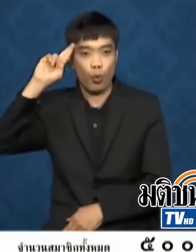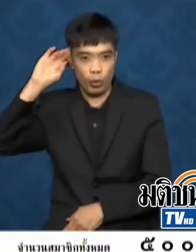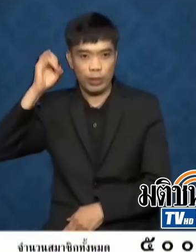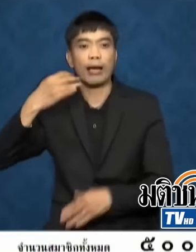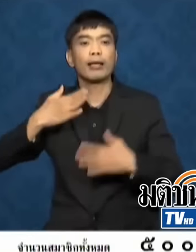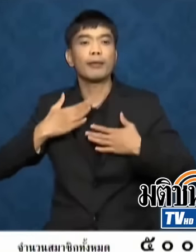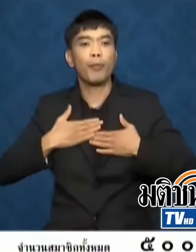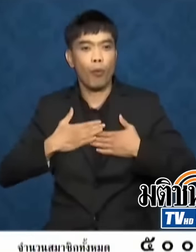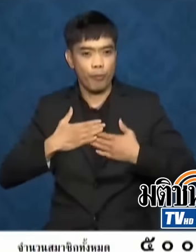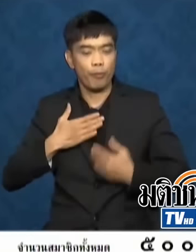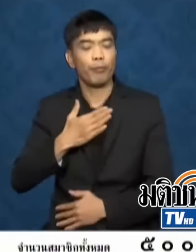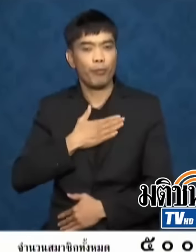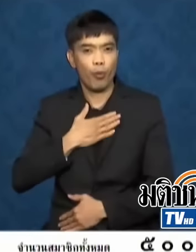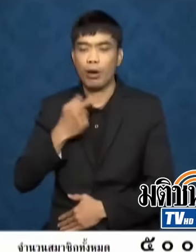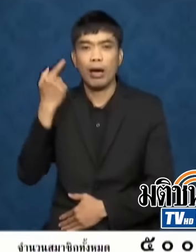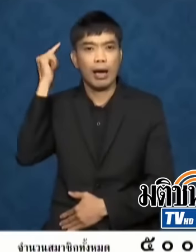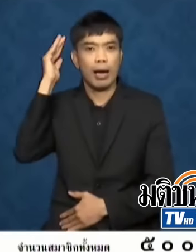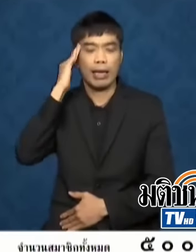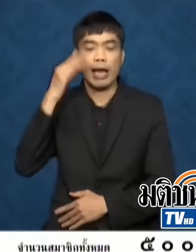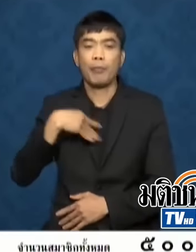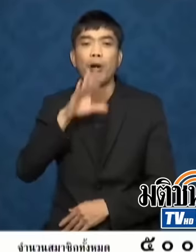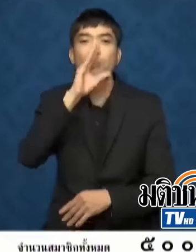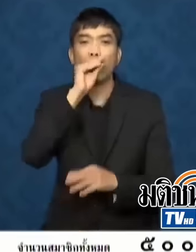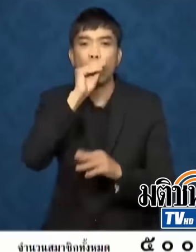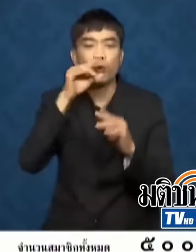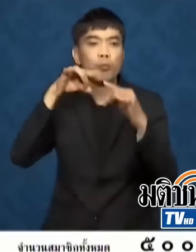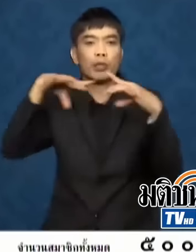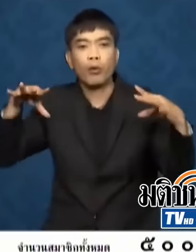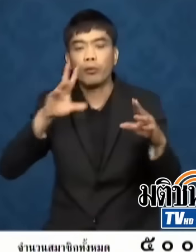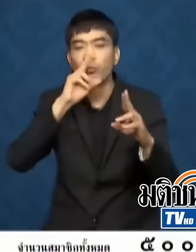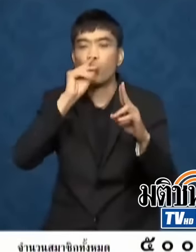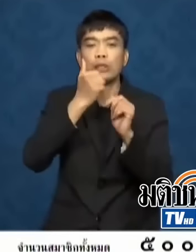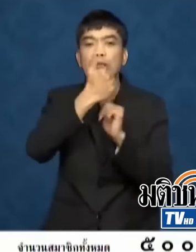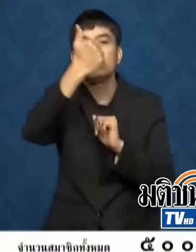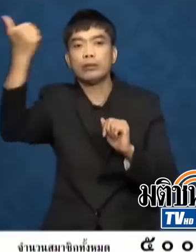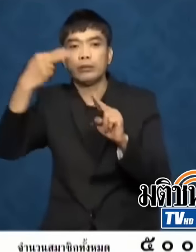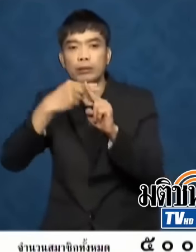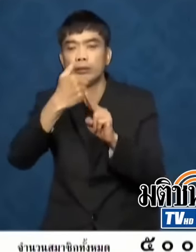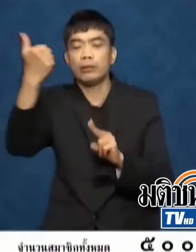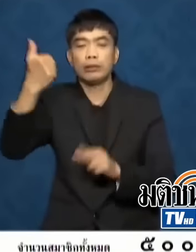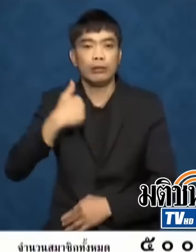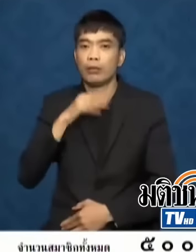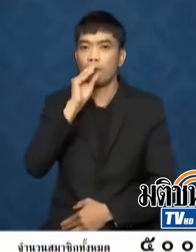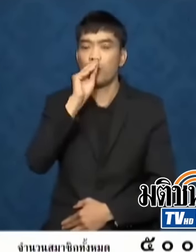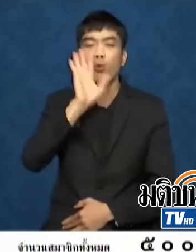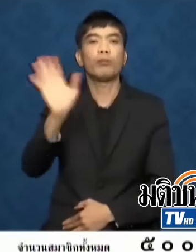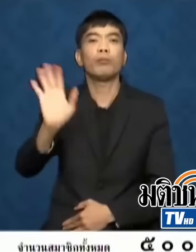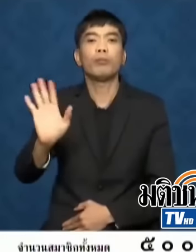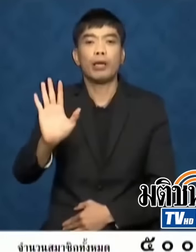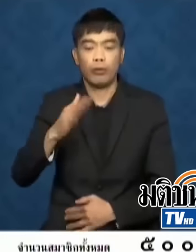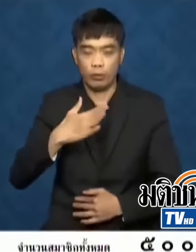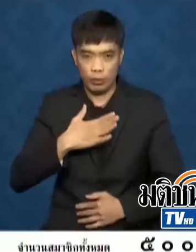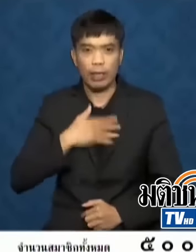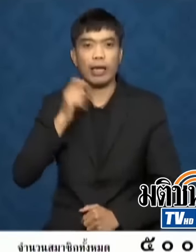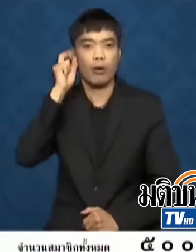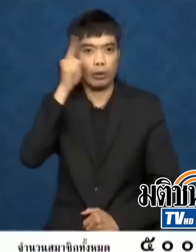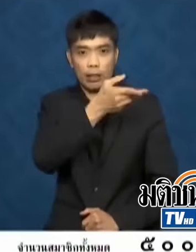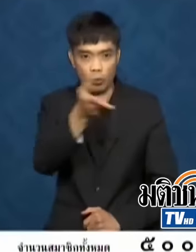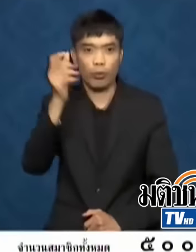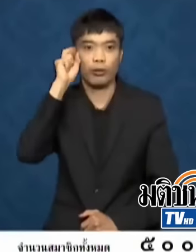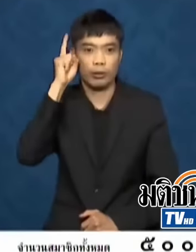ดีว่าผมเองเนี่ยไม่มีทางที่จะเปิดประเด็นใหม่นะครับหรือว่าพาดพิงต่อบุคคลใดในทางที่เสียหายอยู่แล้วนะครับแต่ผมต้องน